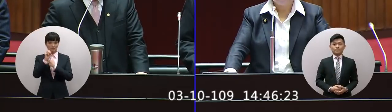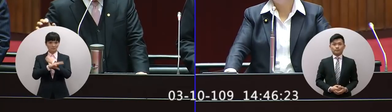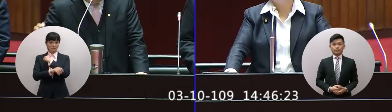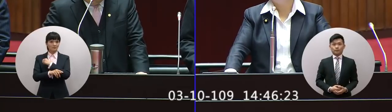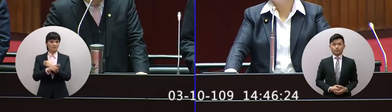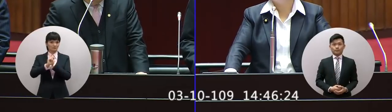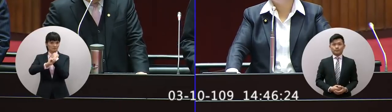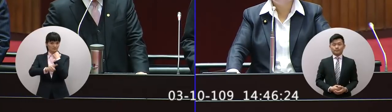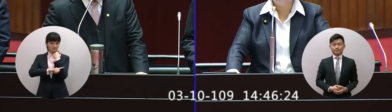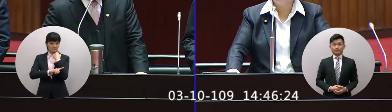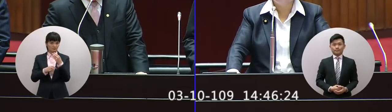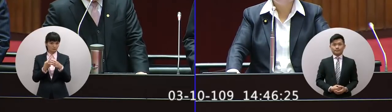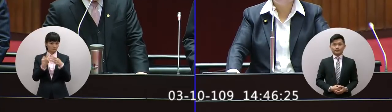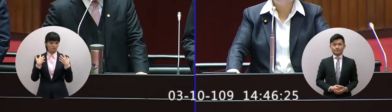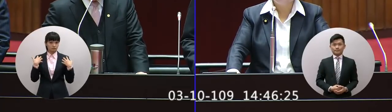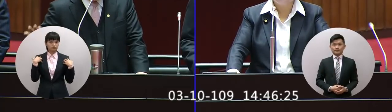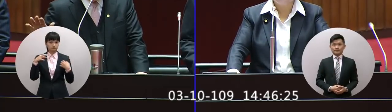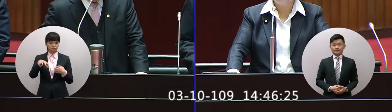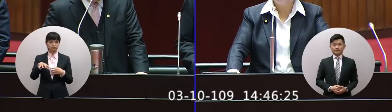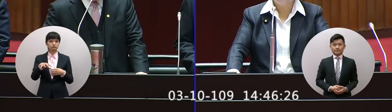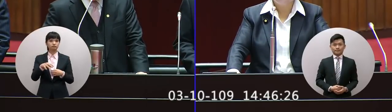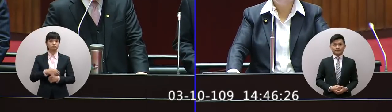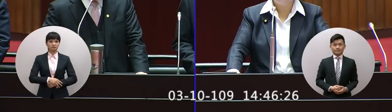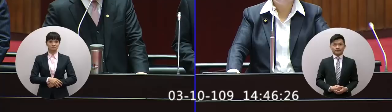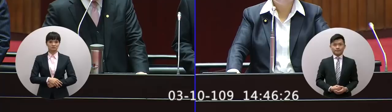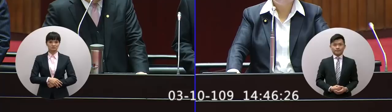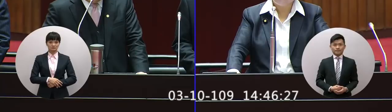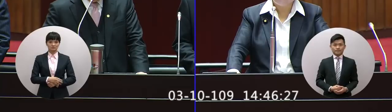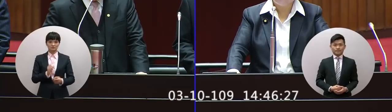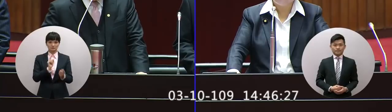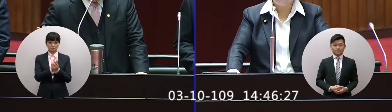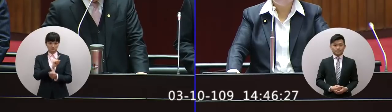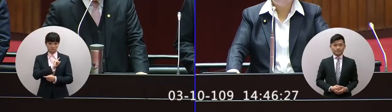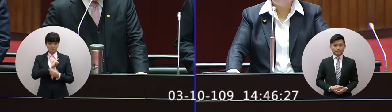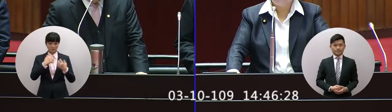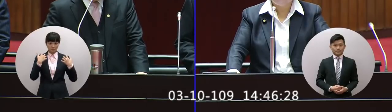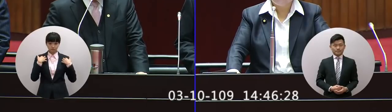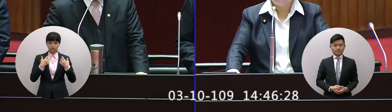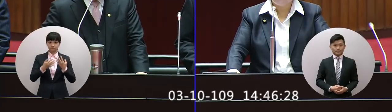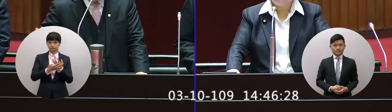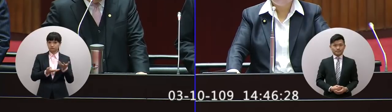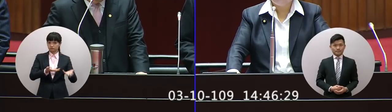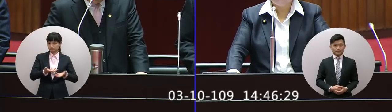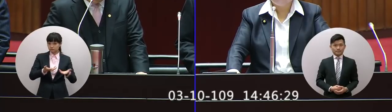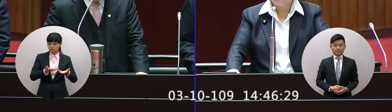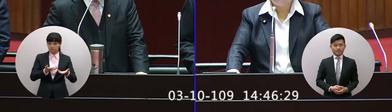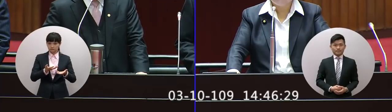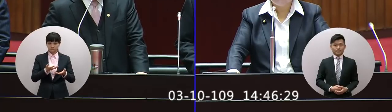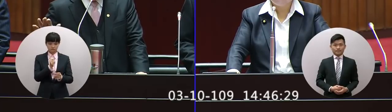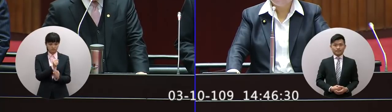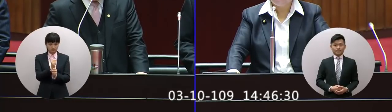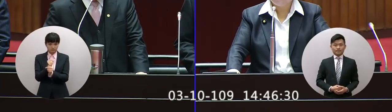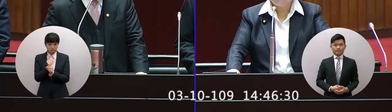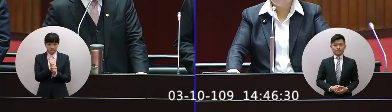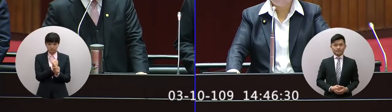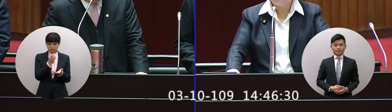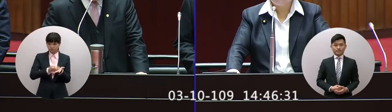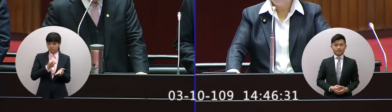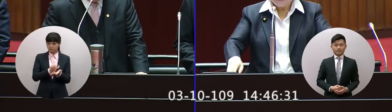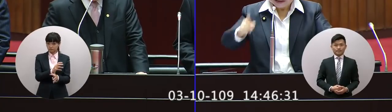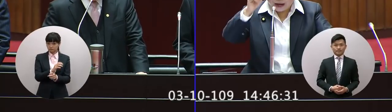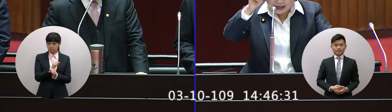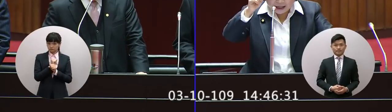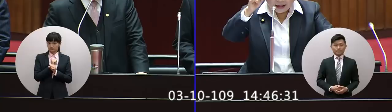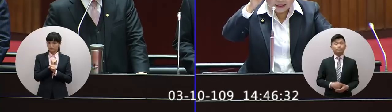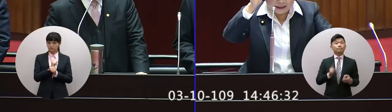关，对于自己权责所在审慎执行应该做的